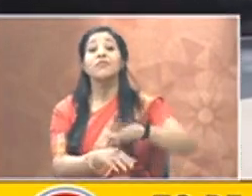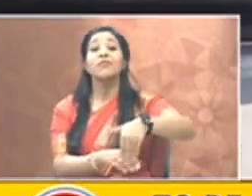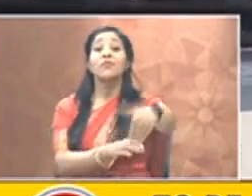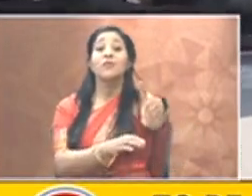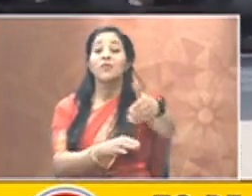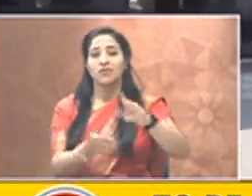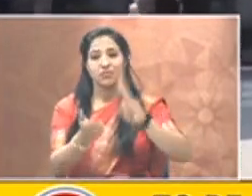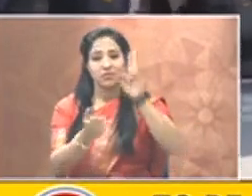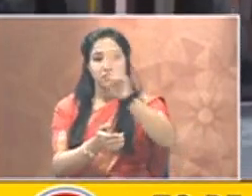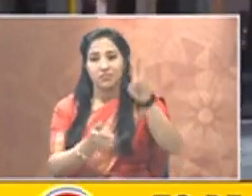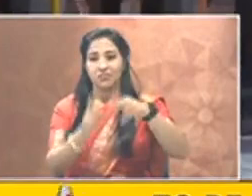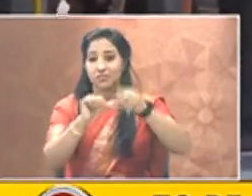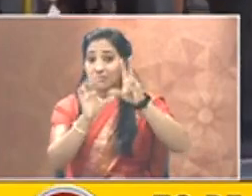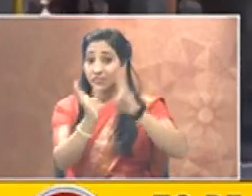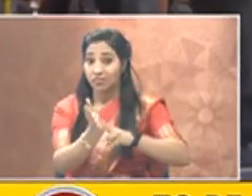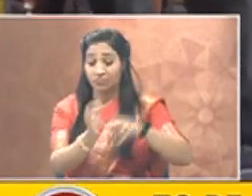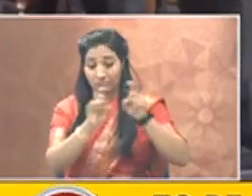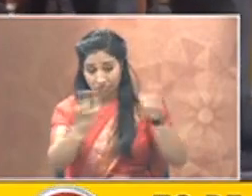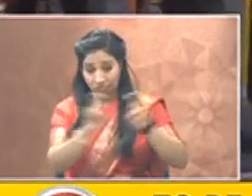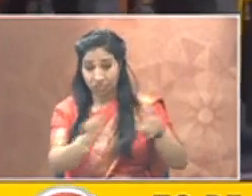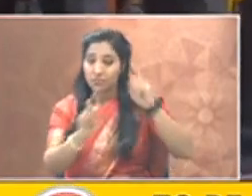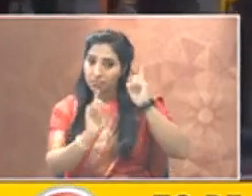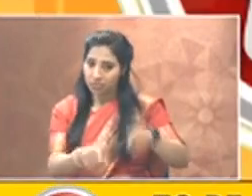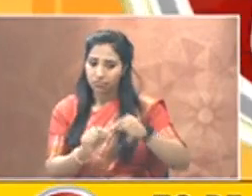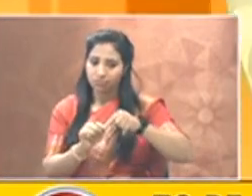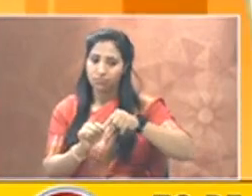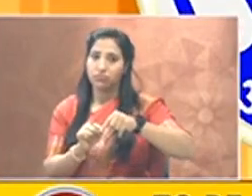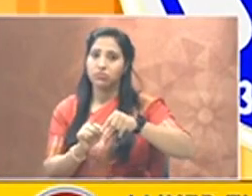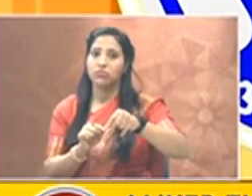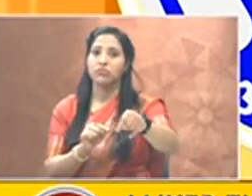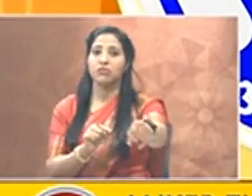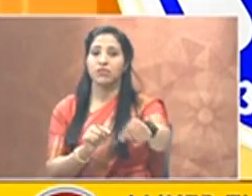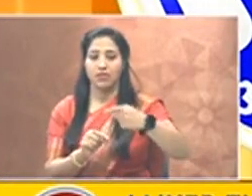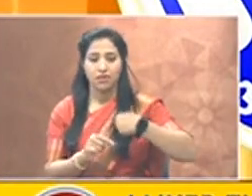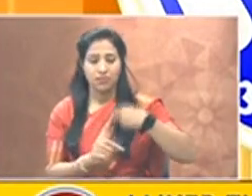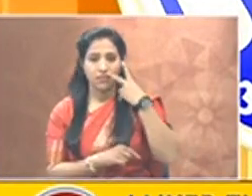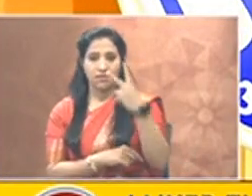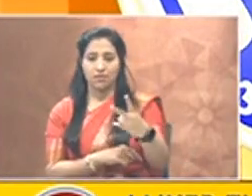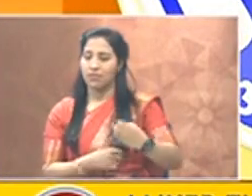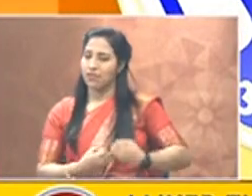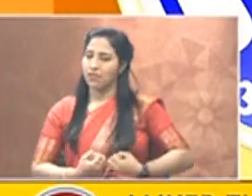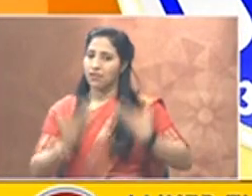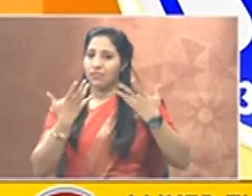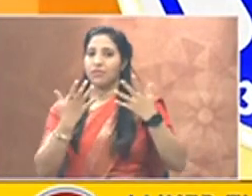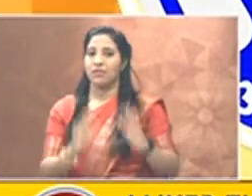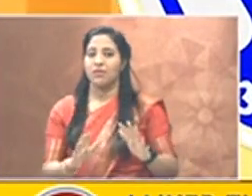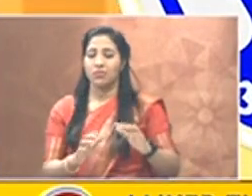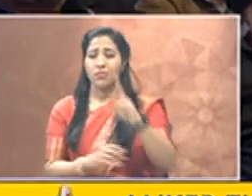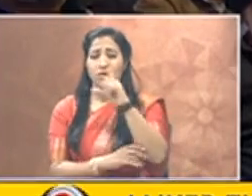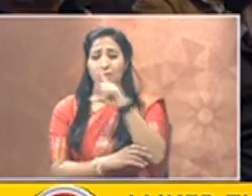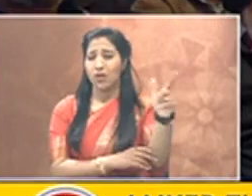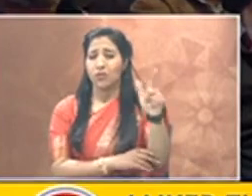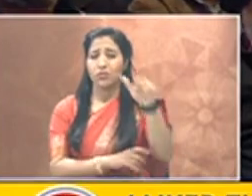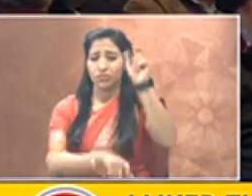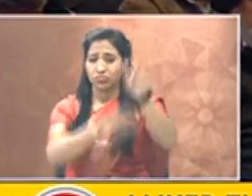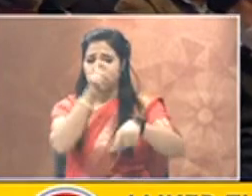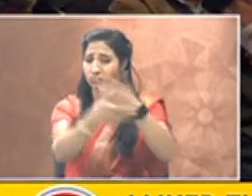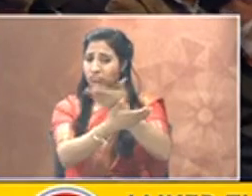तक स्वच्छता का अभियान चलाया जाए। मुझे अच्छा लगा कि लाखों लोगों